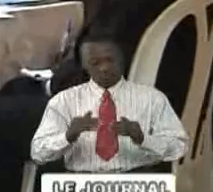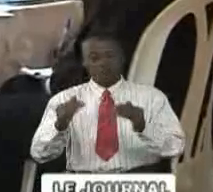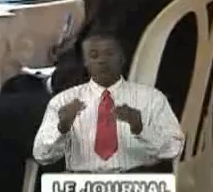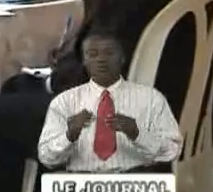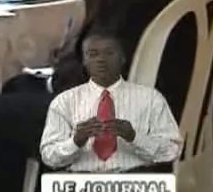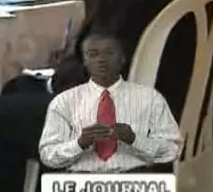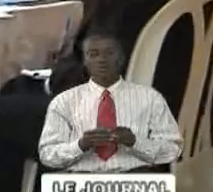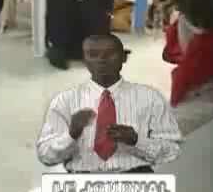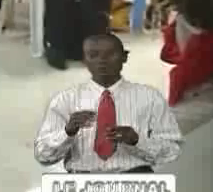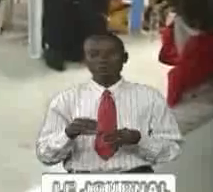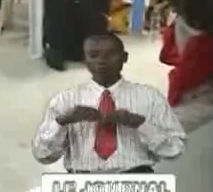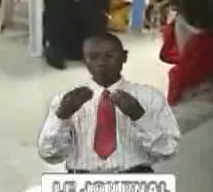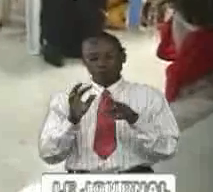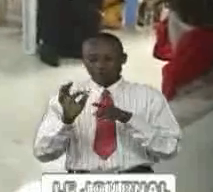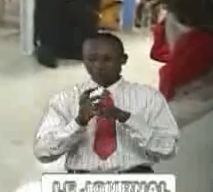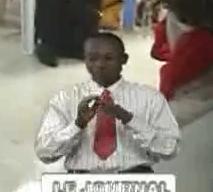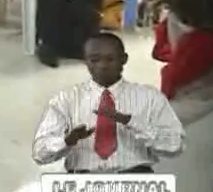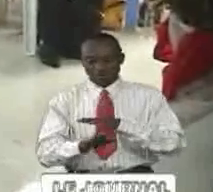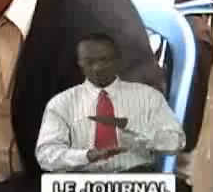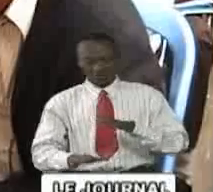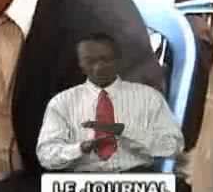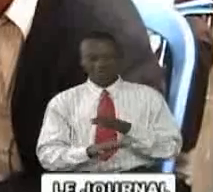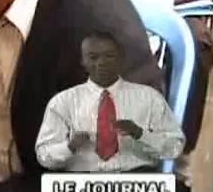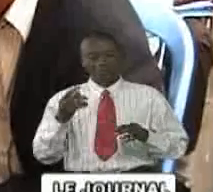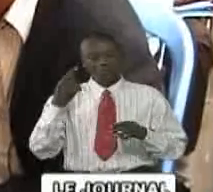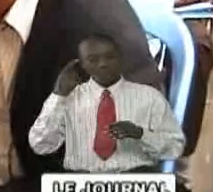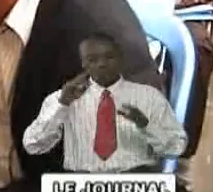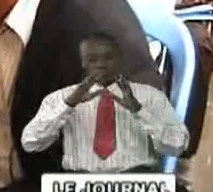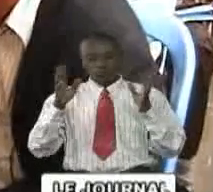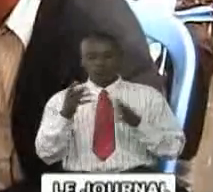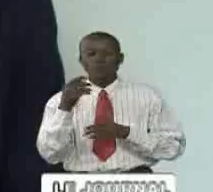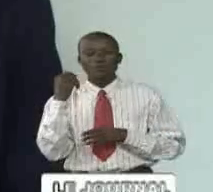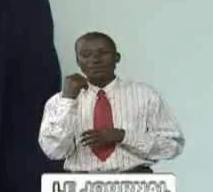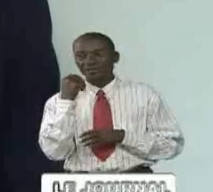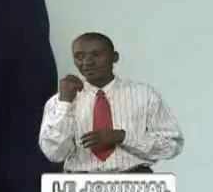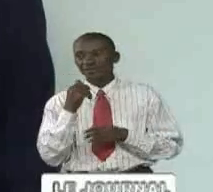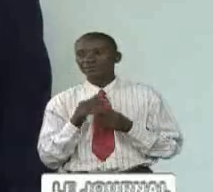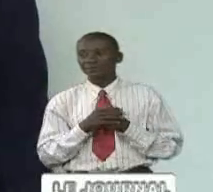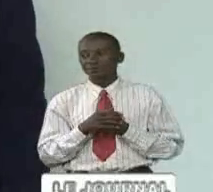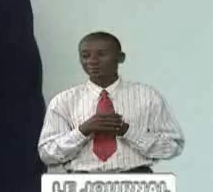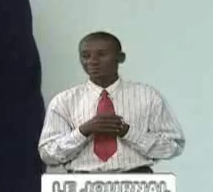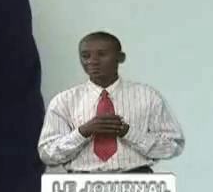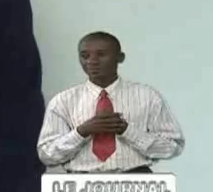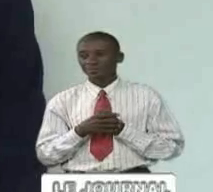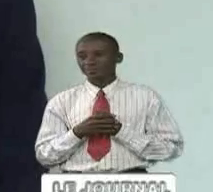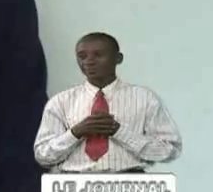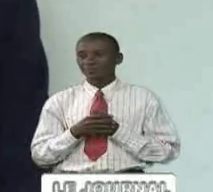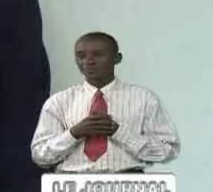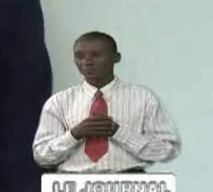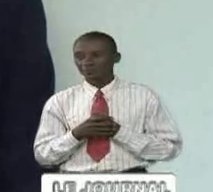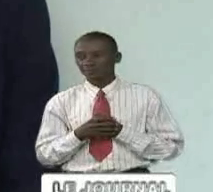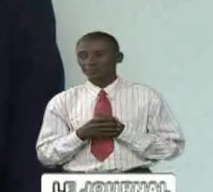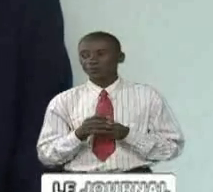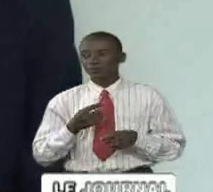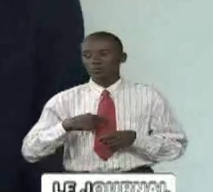au niveau des bases afin de redynamiser notre syndicat. Parce que nous sommes rendus compte